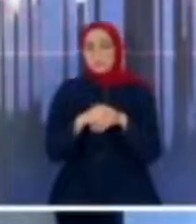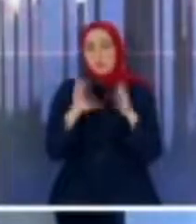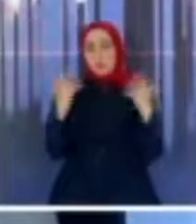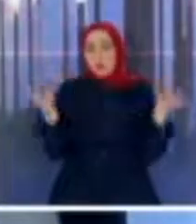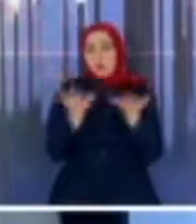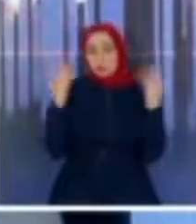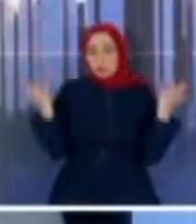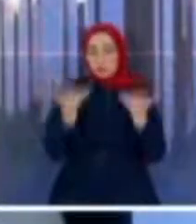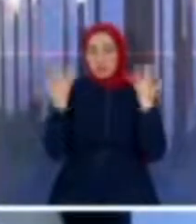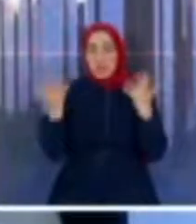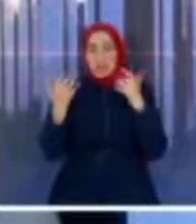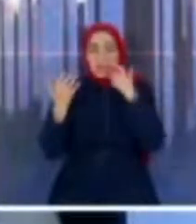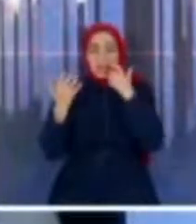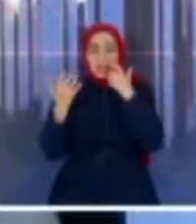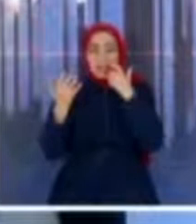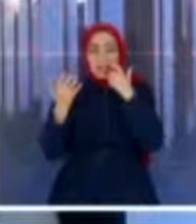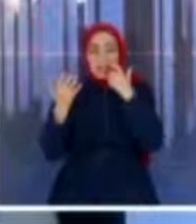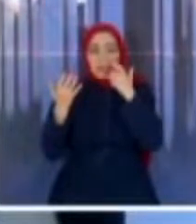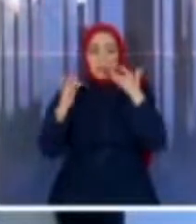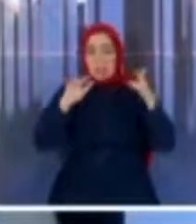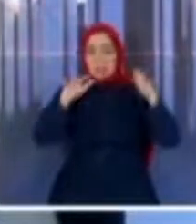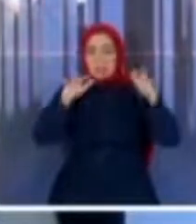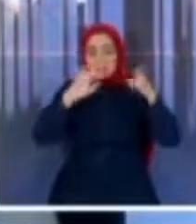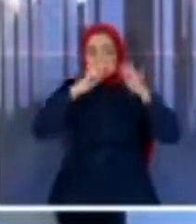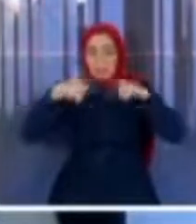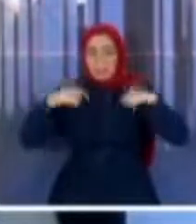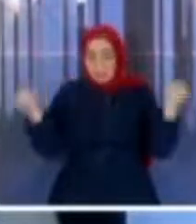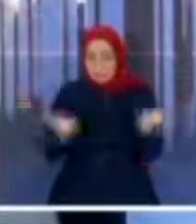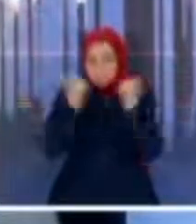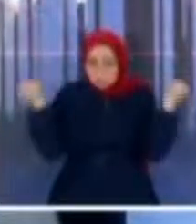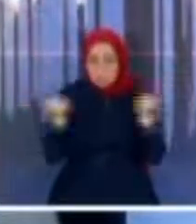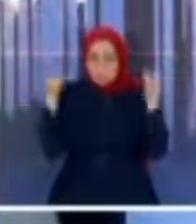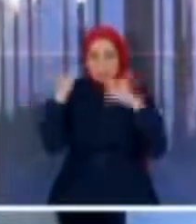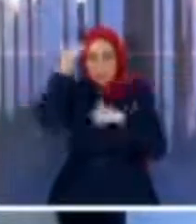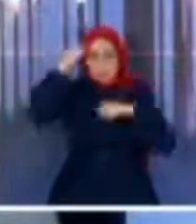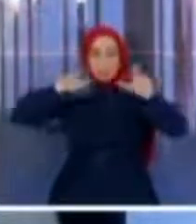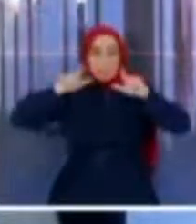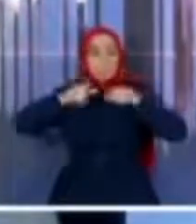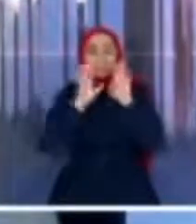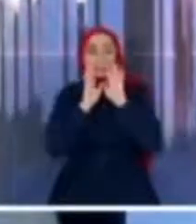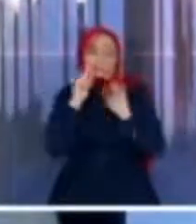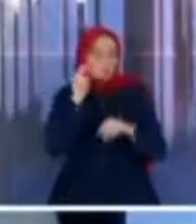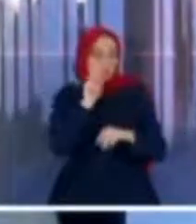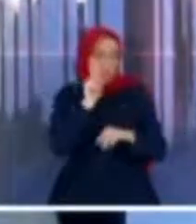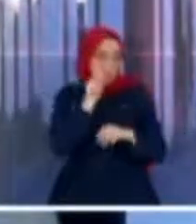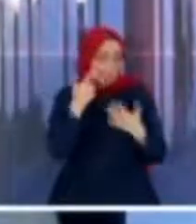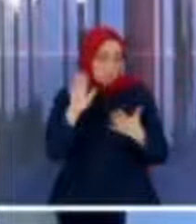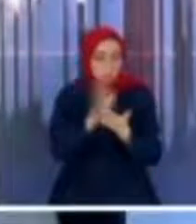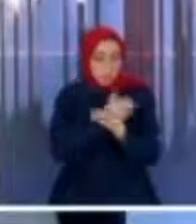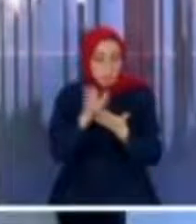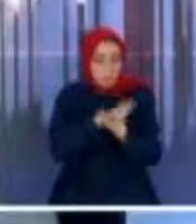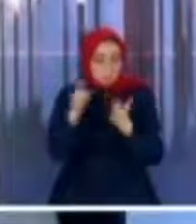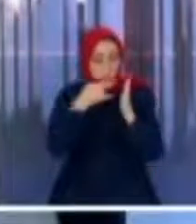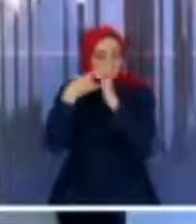تحسيسية رقمية. بداوا يعملوا في فيديوهات تكوينية نجموا نشوفوهم في الصفحة نتاعهم، والا حتى المشروع نتاع اون بلاتفورم